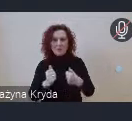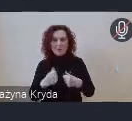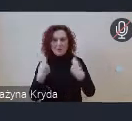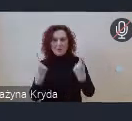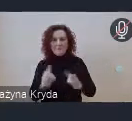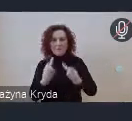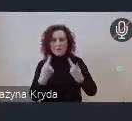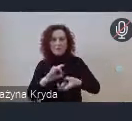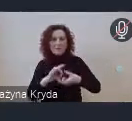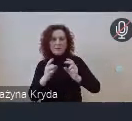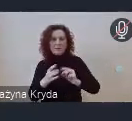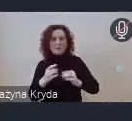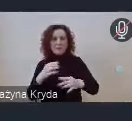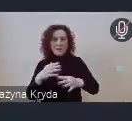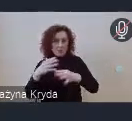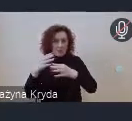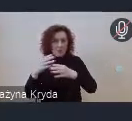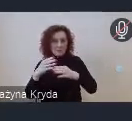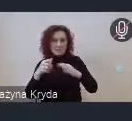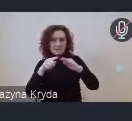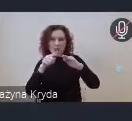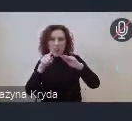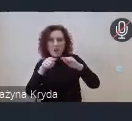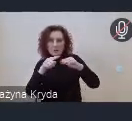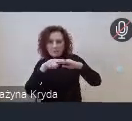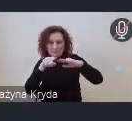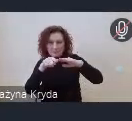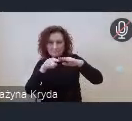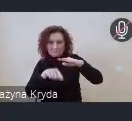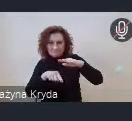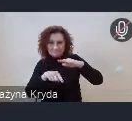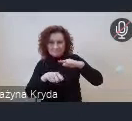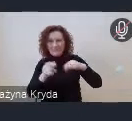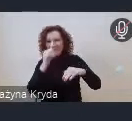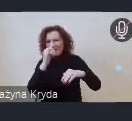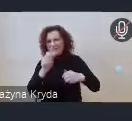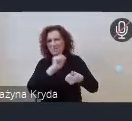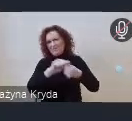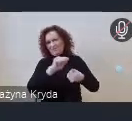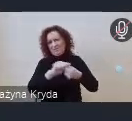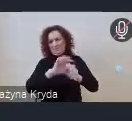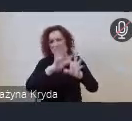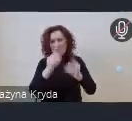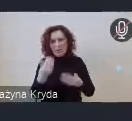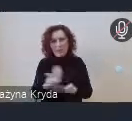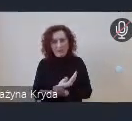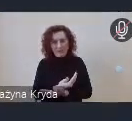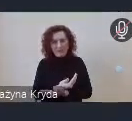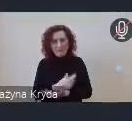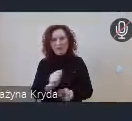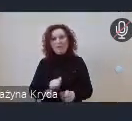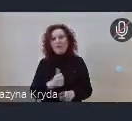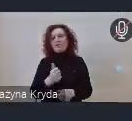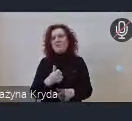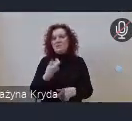mamy schody z noskami a nie możemy teraz burzyć budynku schodów stawiać nowych i tak dalej to żeby sobie tą kwestię noskowo